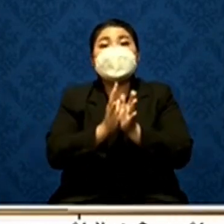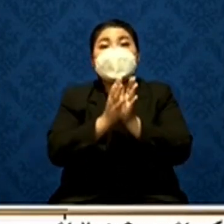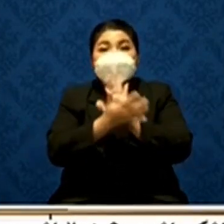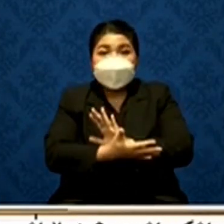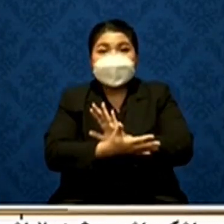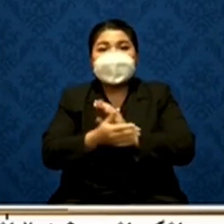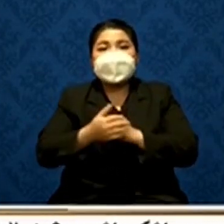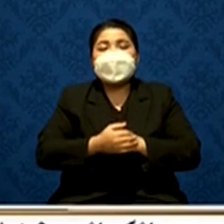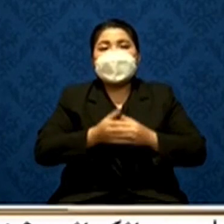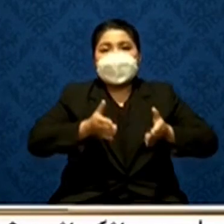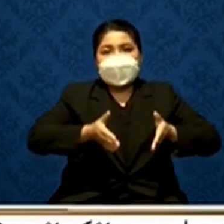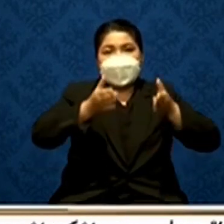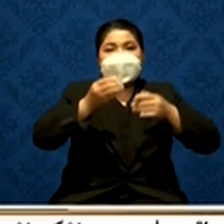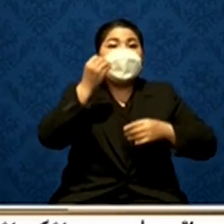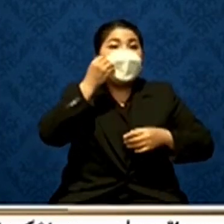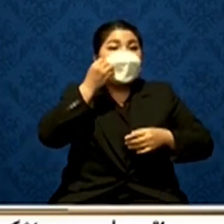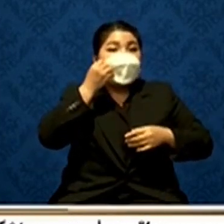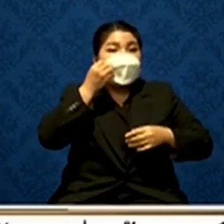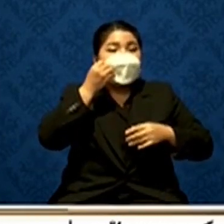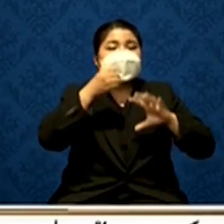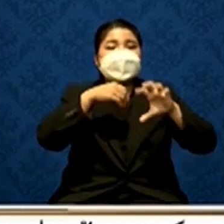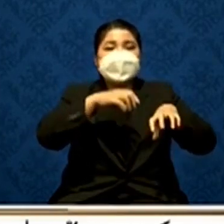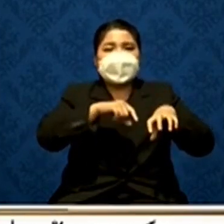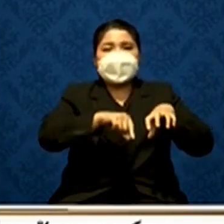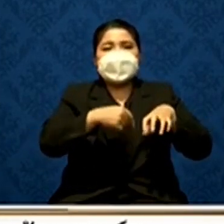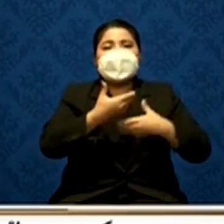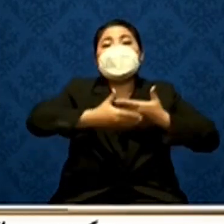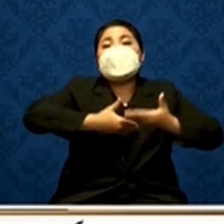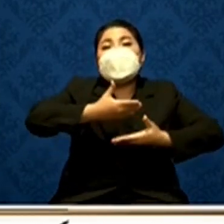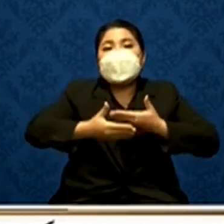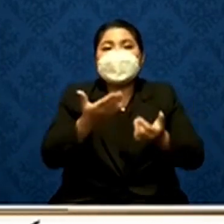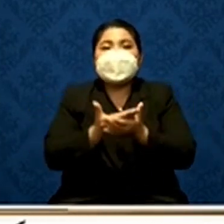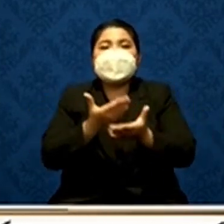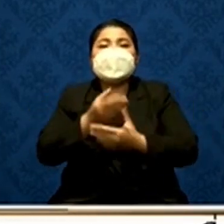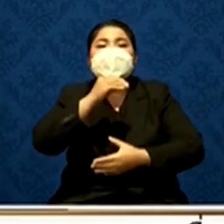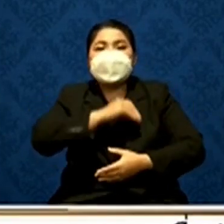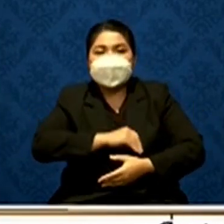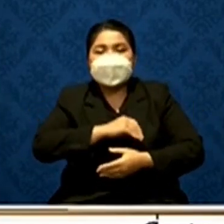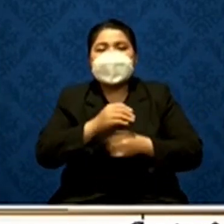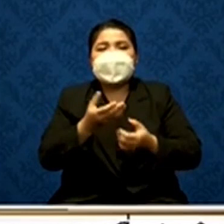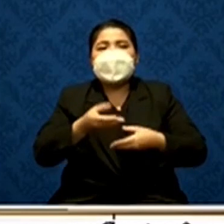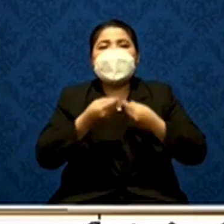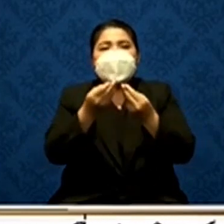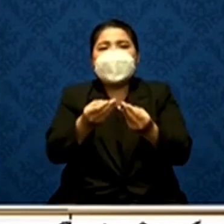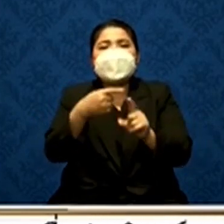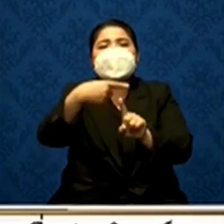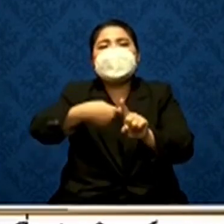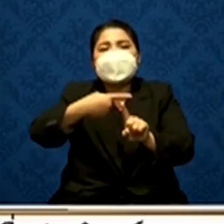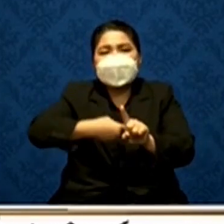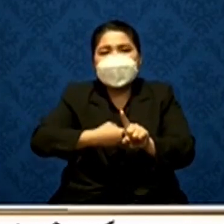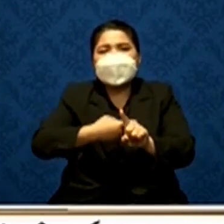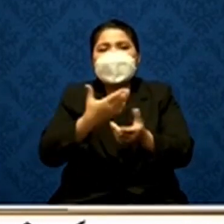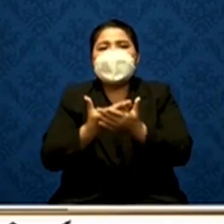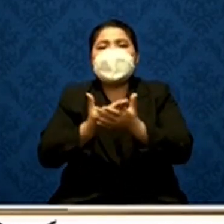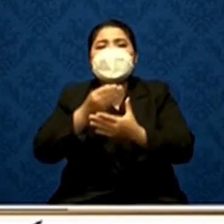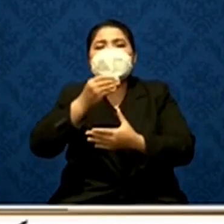การแหาจากการสรางบ้านขายเพื่อกำไรเชิงพานิตมาเป็นการสร้างบานให้เช่าเพื่อเปี่ยเปกำไร